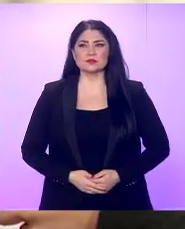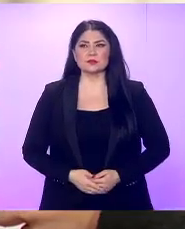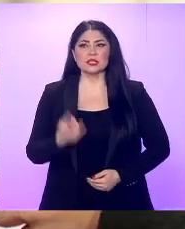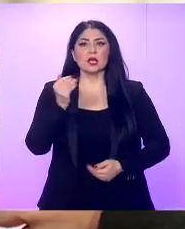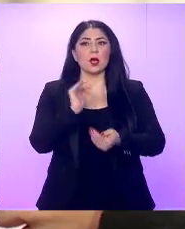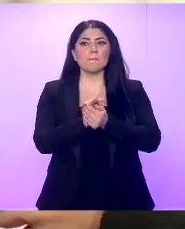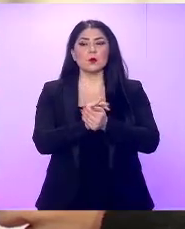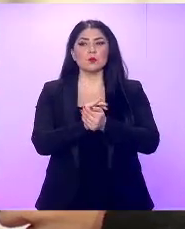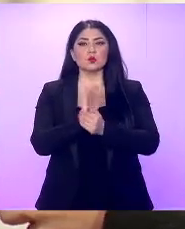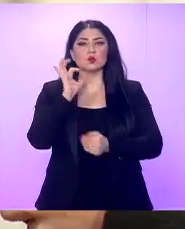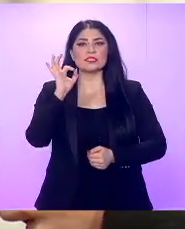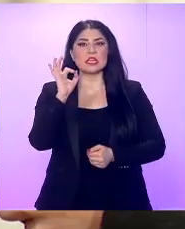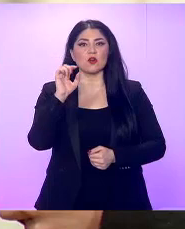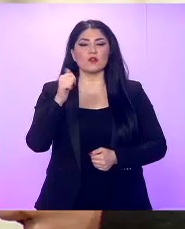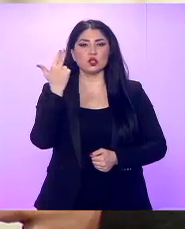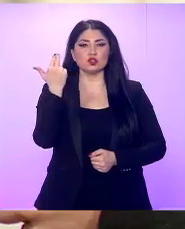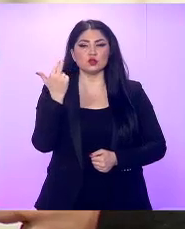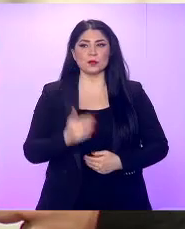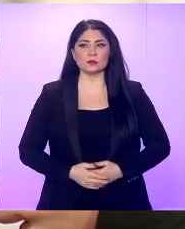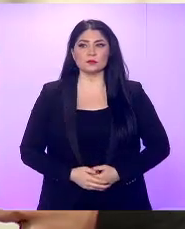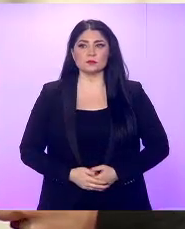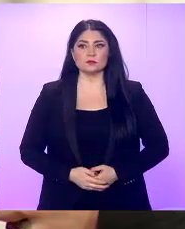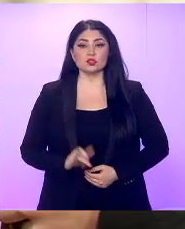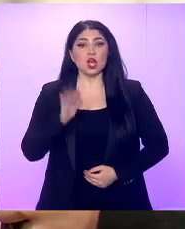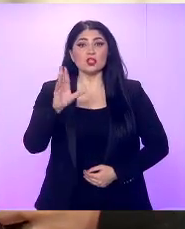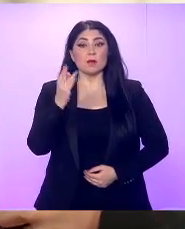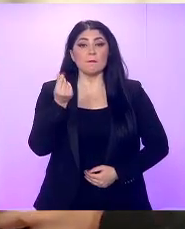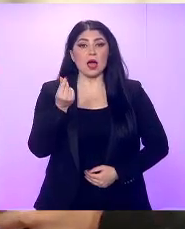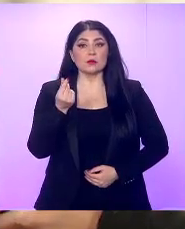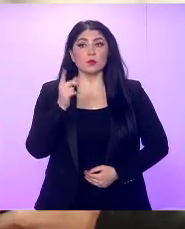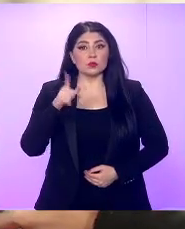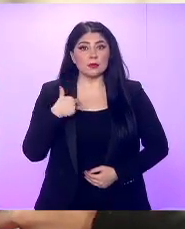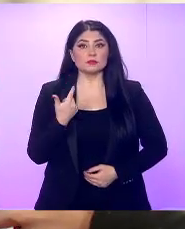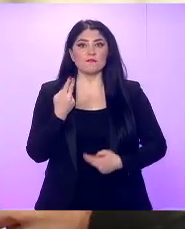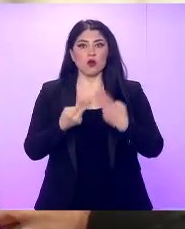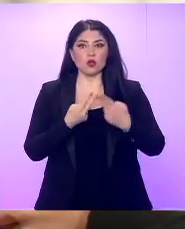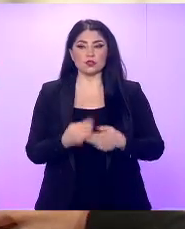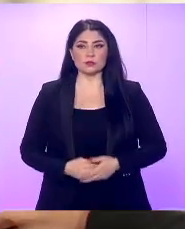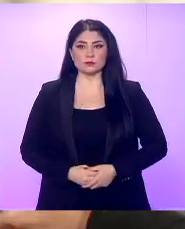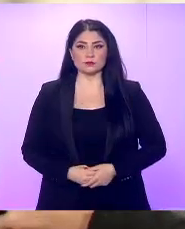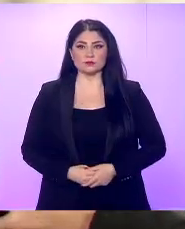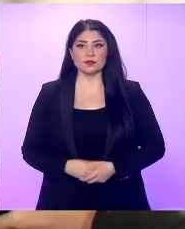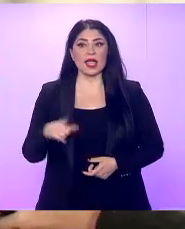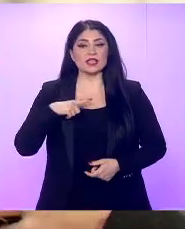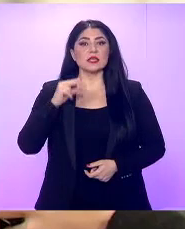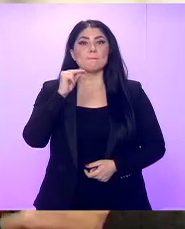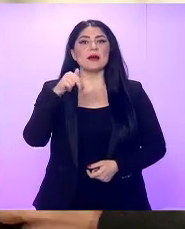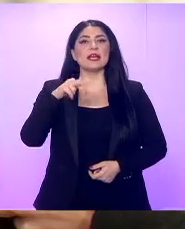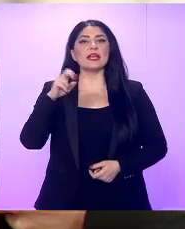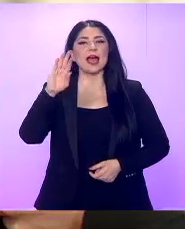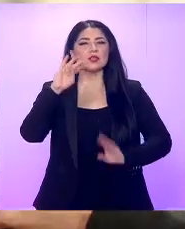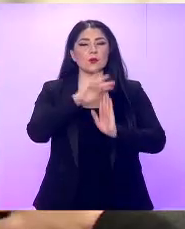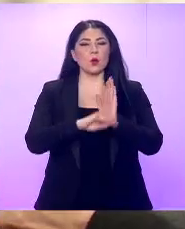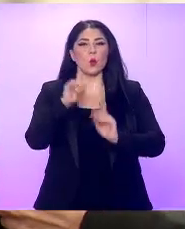din împrumuturi cu 0,15. Toți acei bani sunt pentru investiții. Deja avem acești bani din PNRR, deci unii